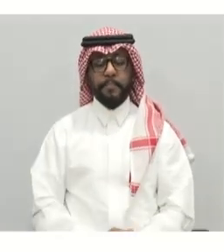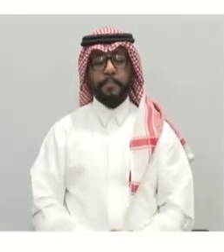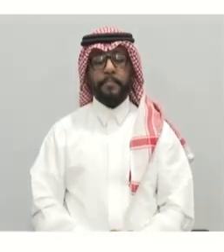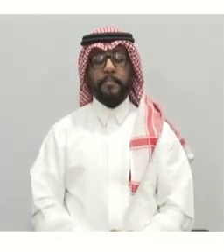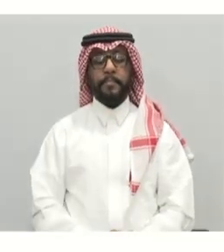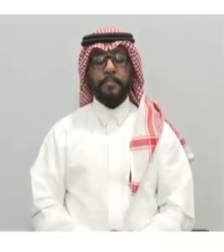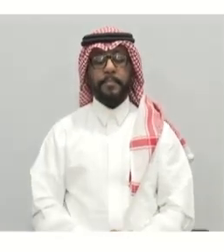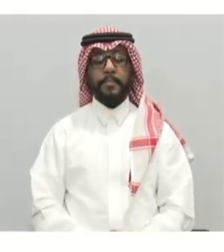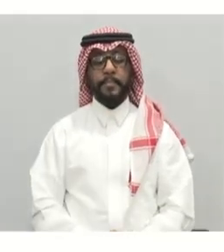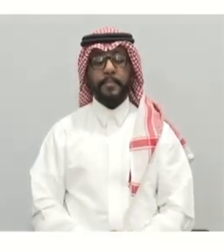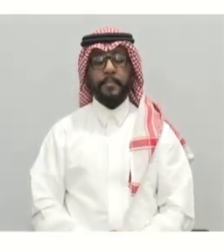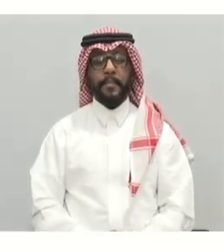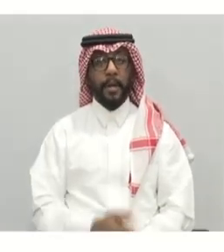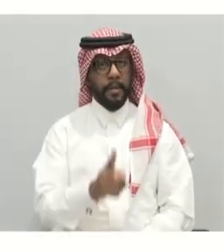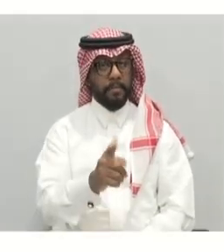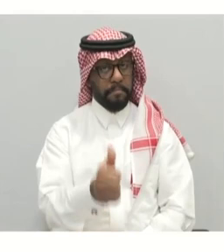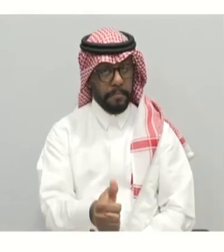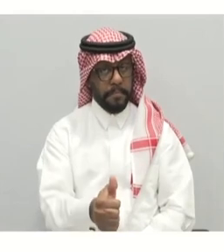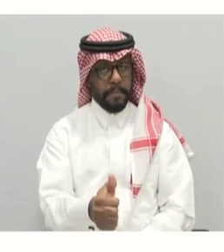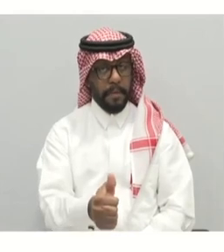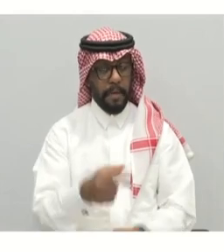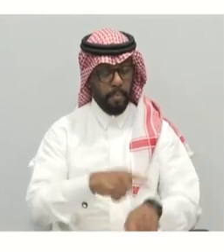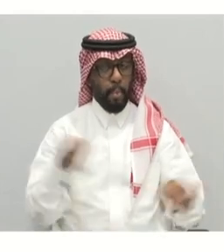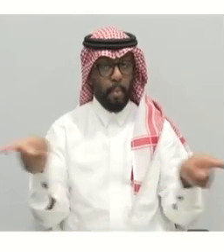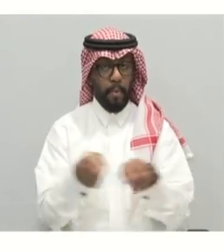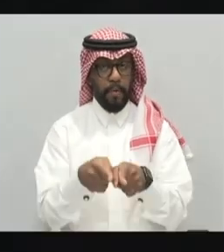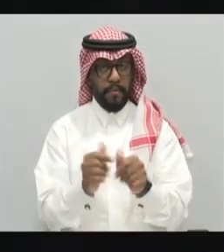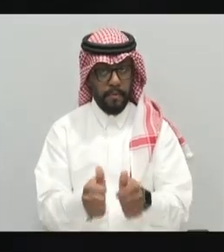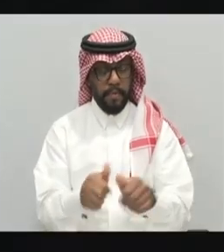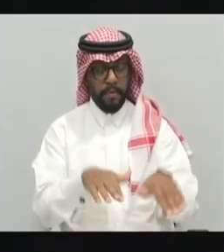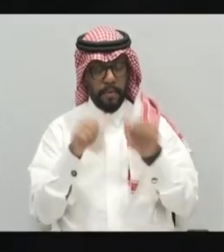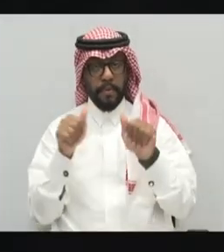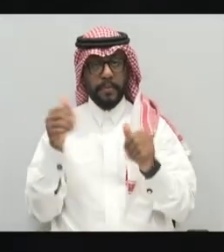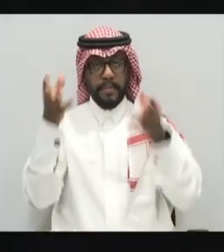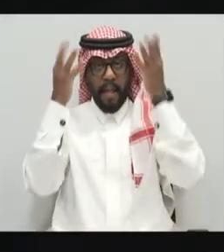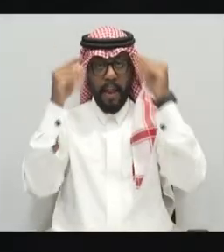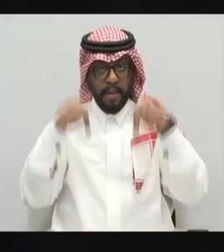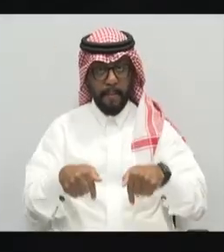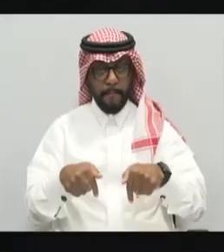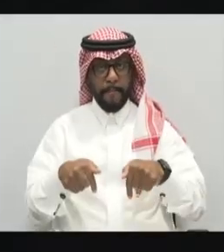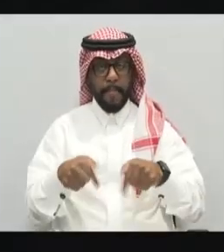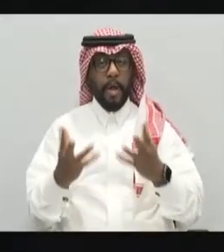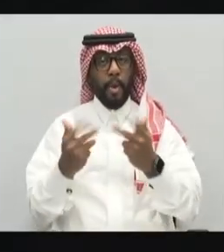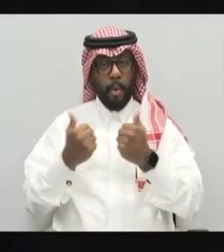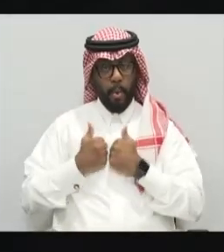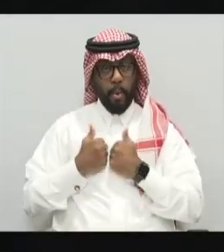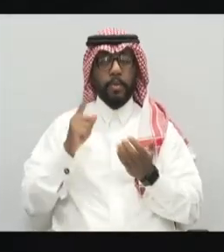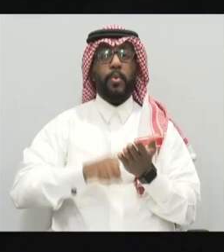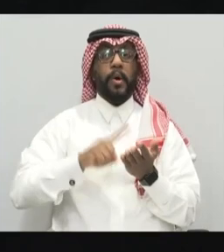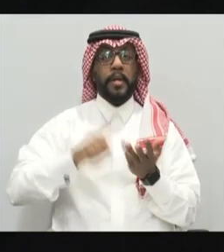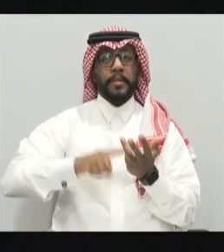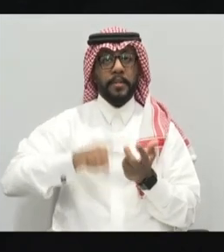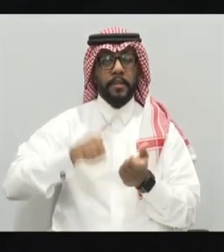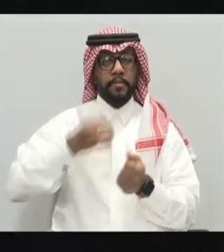طبعا طلابي وطالباتي انتهينا من درسنا لهذا اليوم الحقوق والواجبات